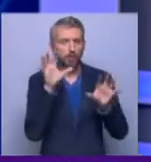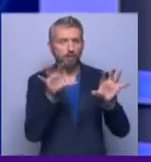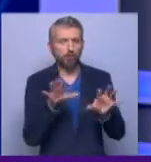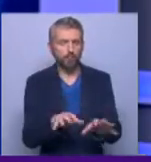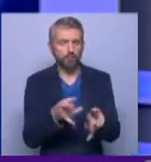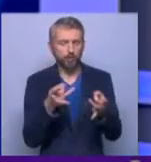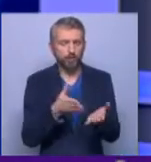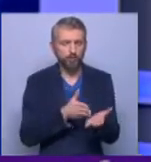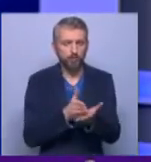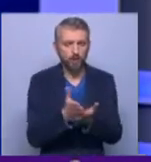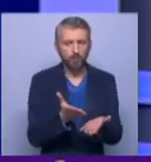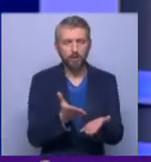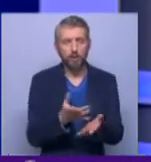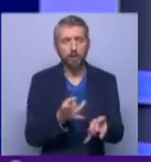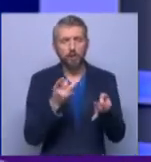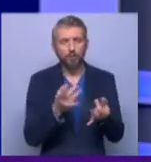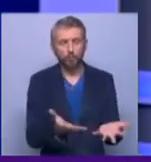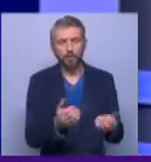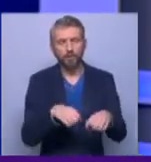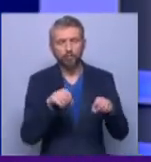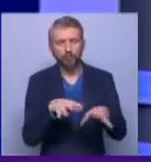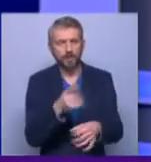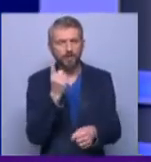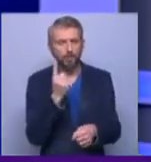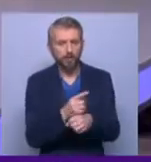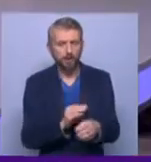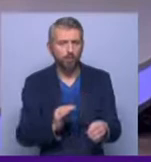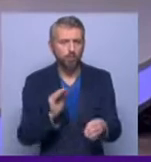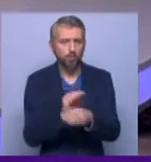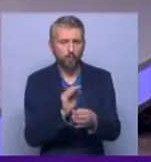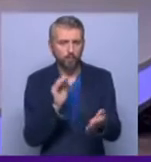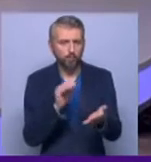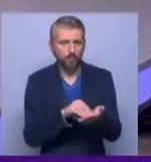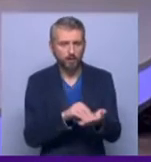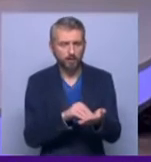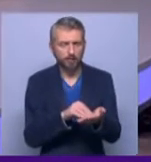простим шляхом, було просто прийнято рішення заборонити донарахування